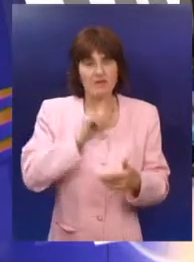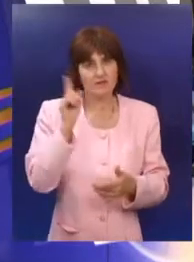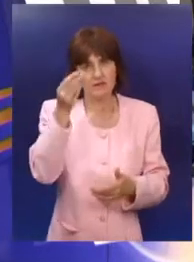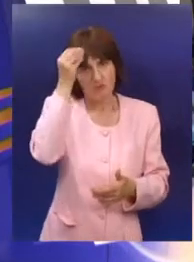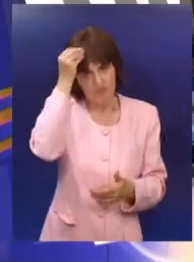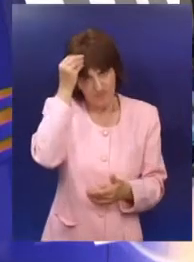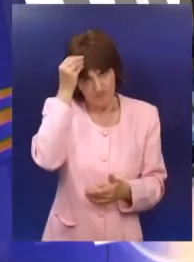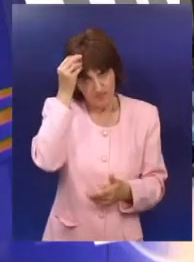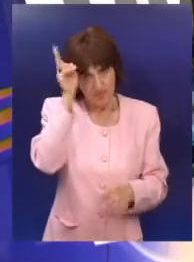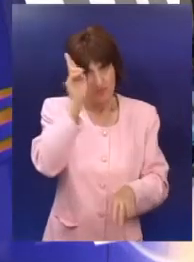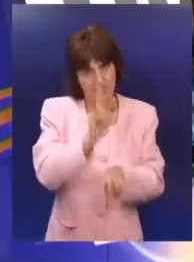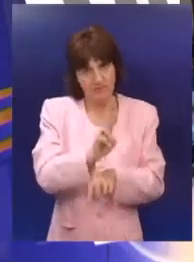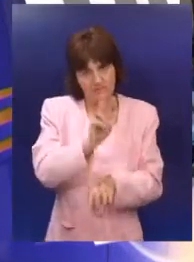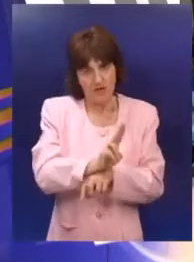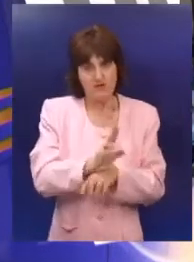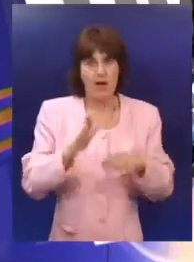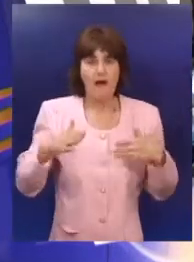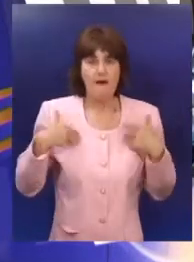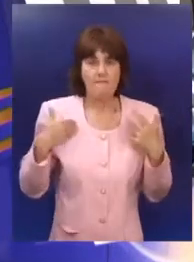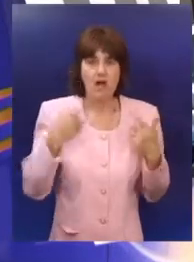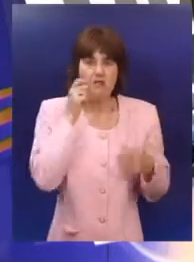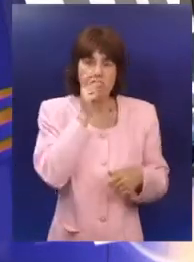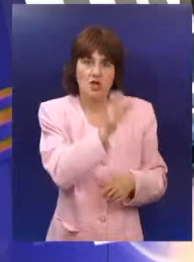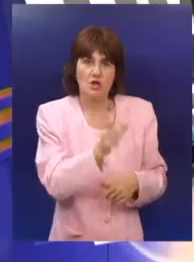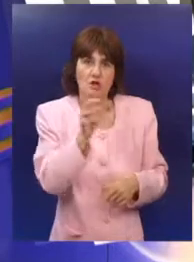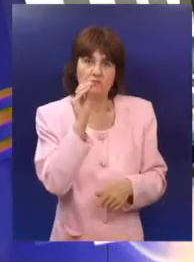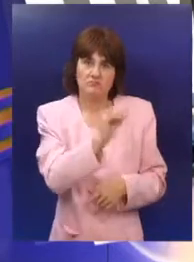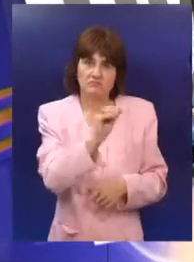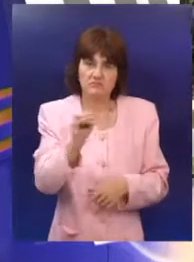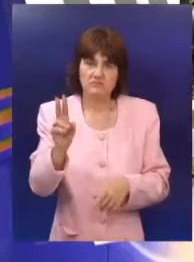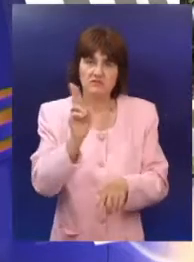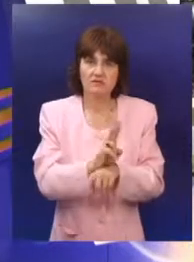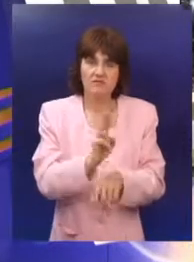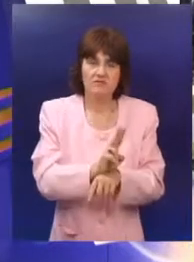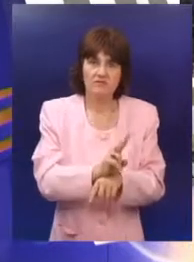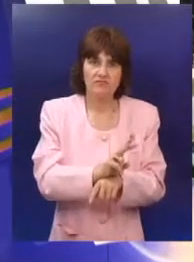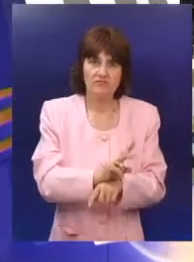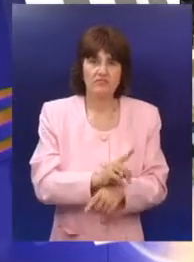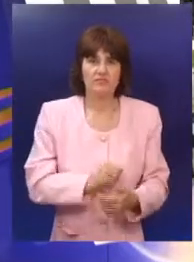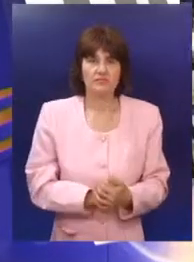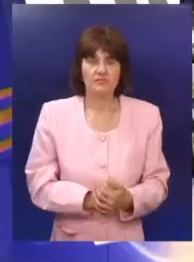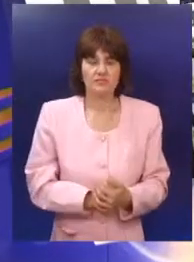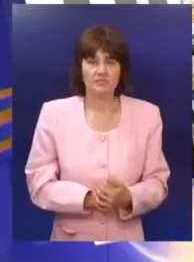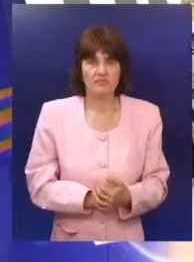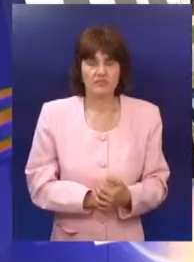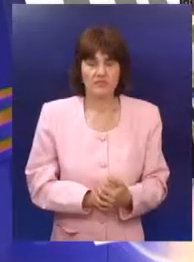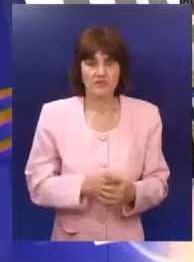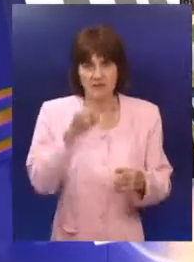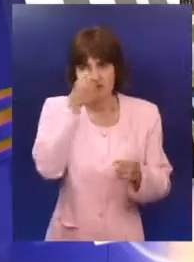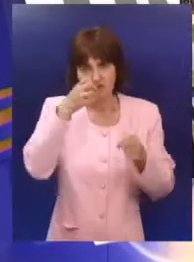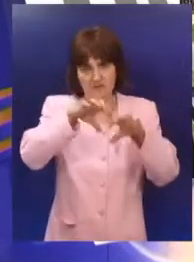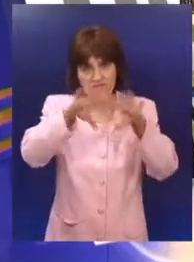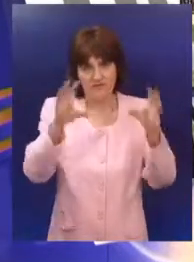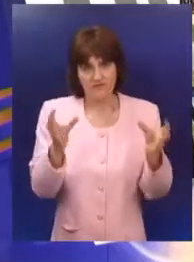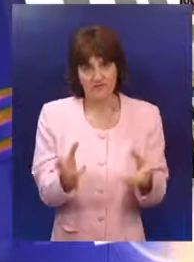sećanja na najbolji način osposobljavamo mlade ljude da ga prepoznaju i pružujemo beskompromisan otpor.